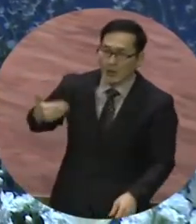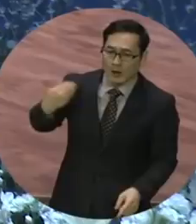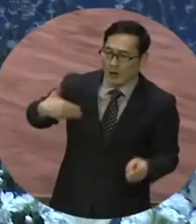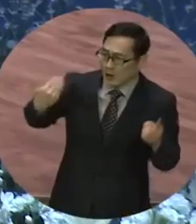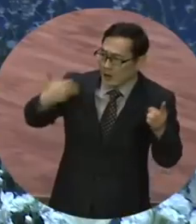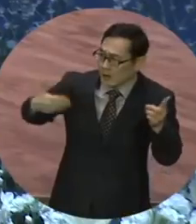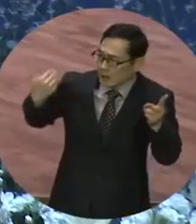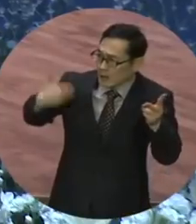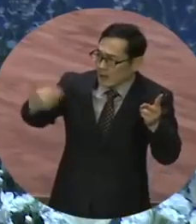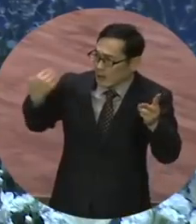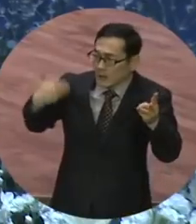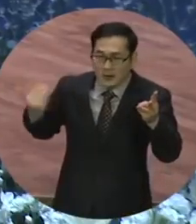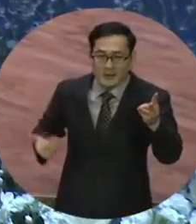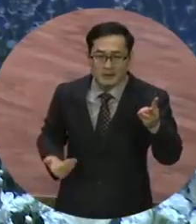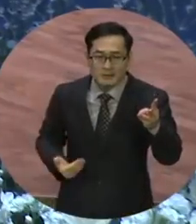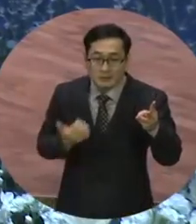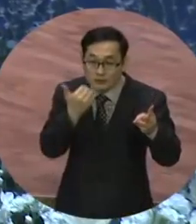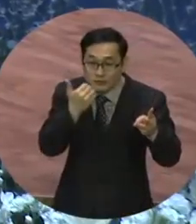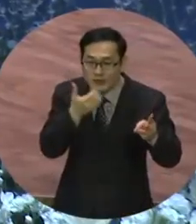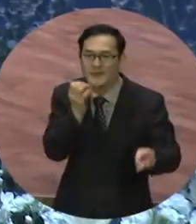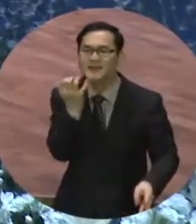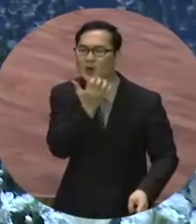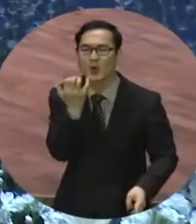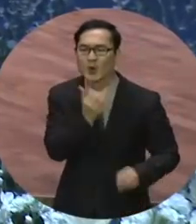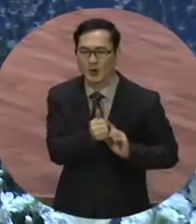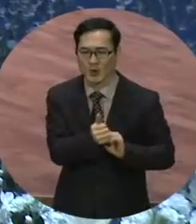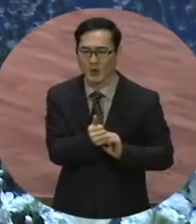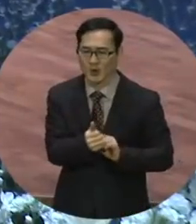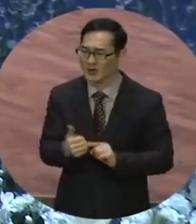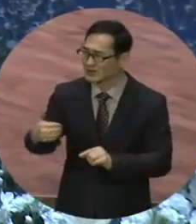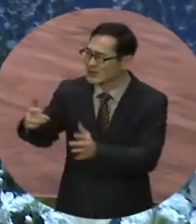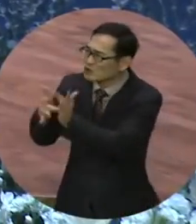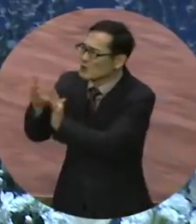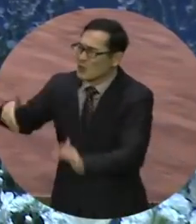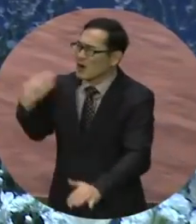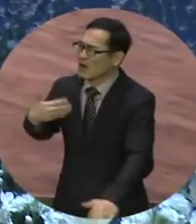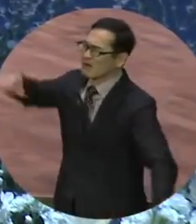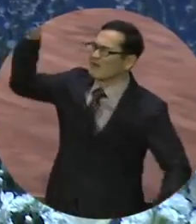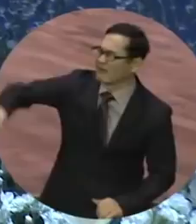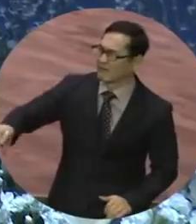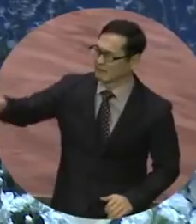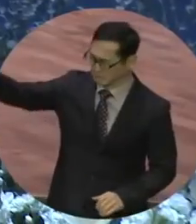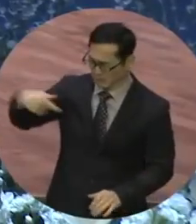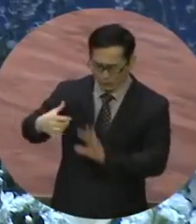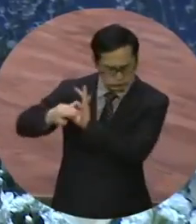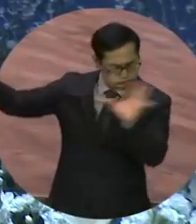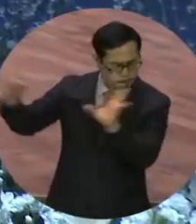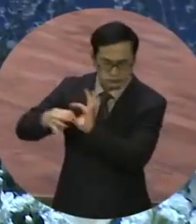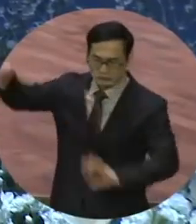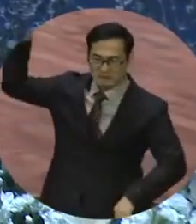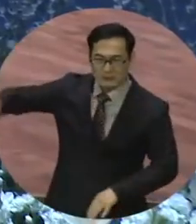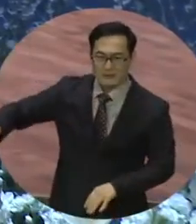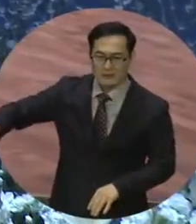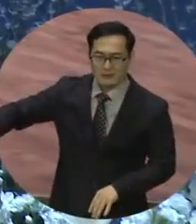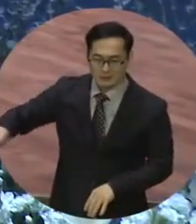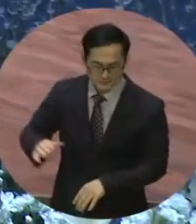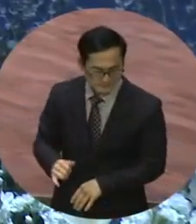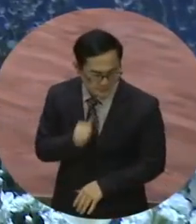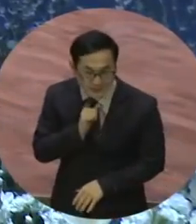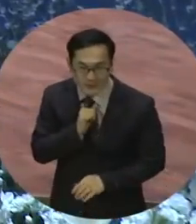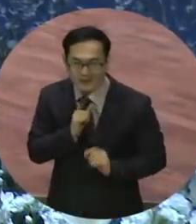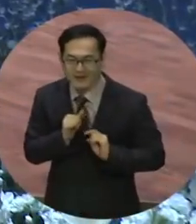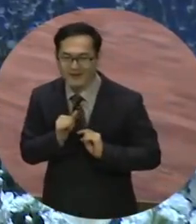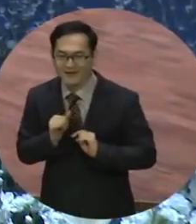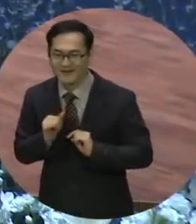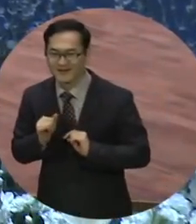베드로, 아니 부인 정도가 아니라 저주하면서 부인했던 이 베드로, 절망과 낙심